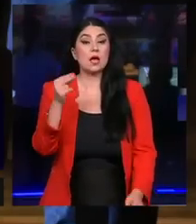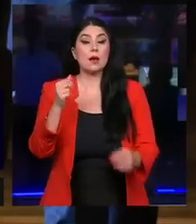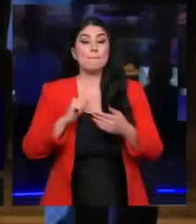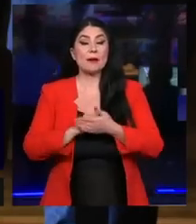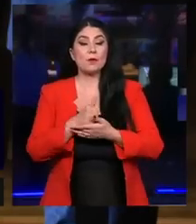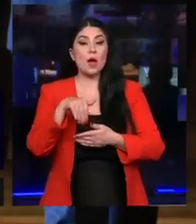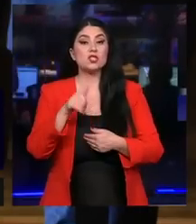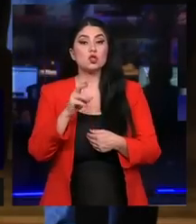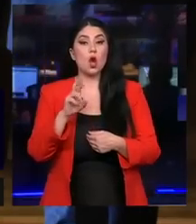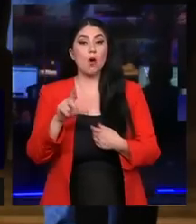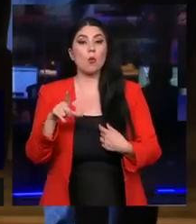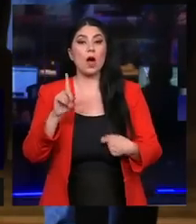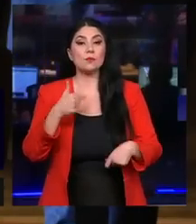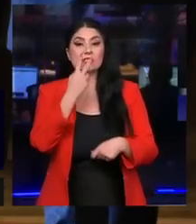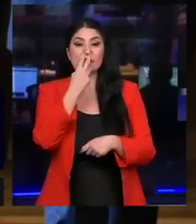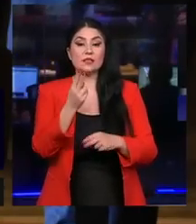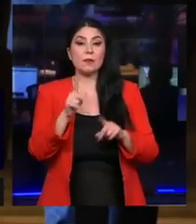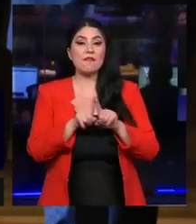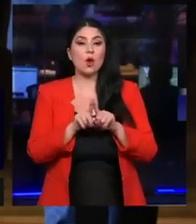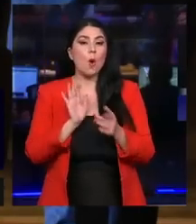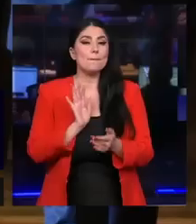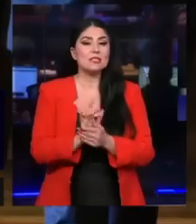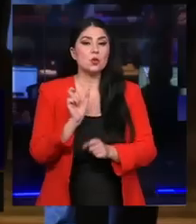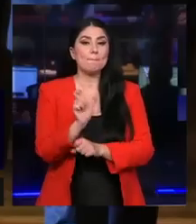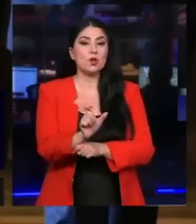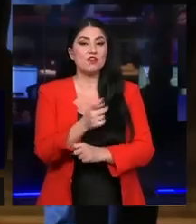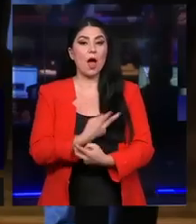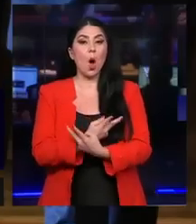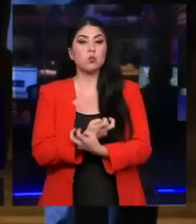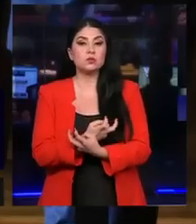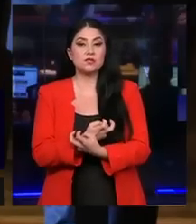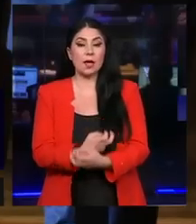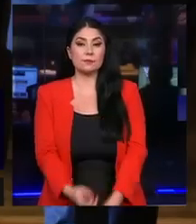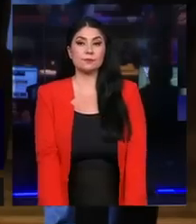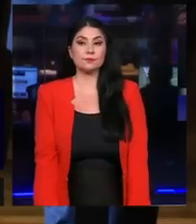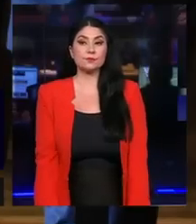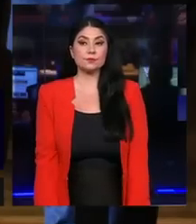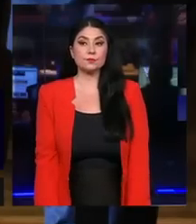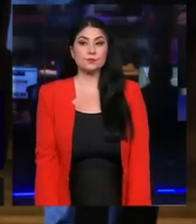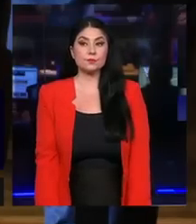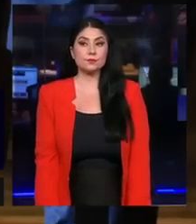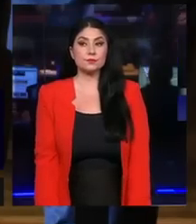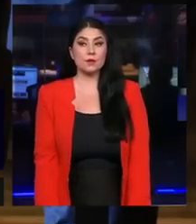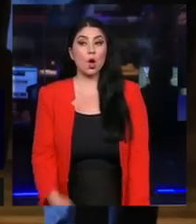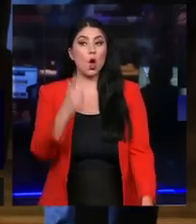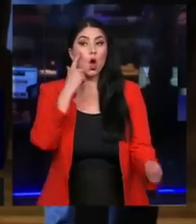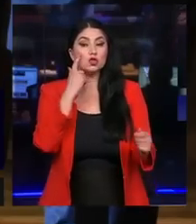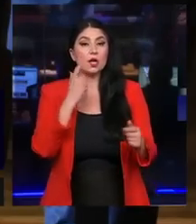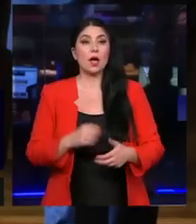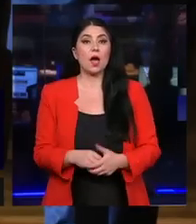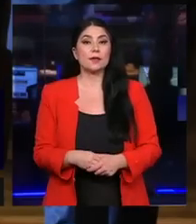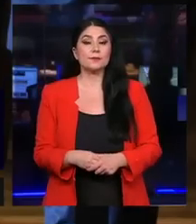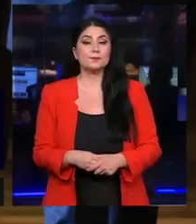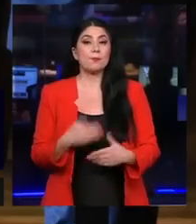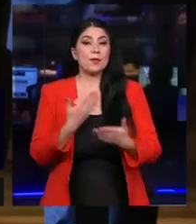premierului ar trebui să-l vedem ca pe o formă de presiune împotriva Austriei, să o încercare de a